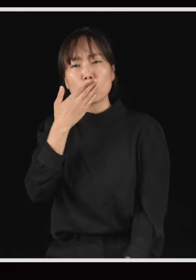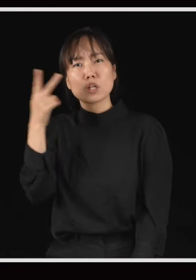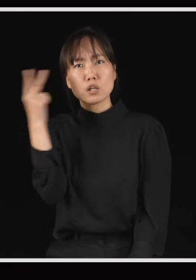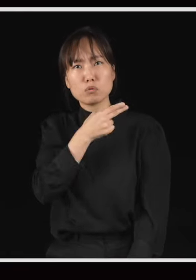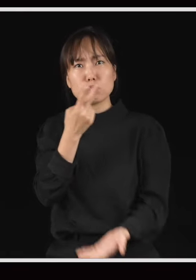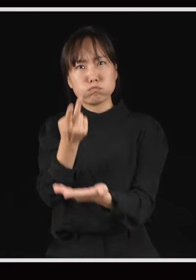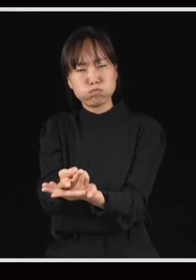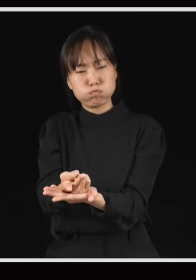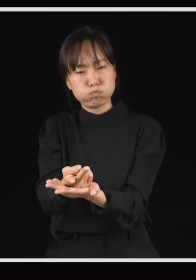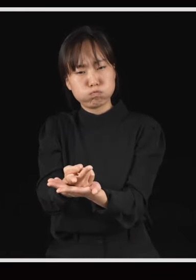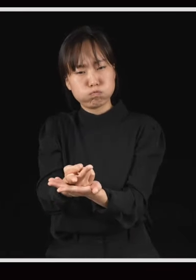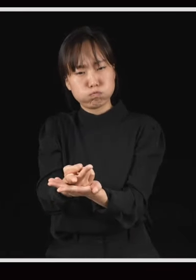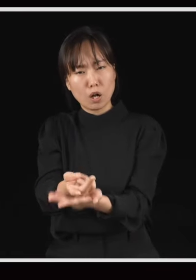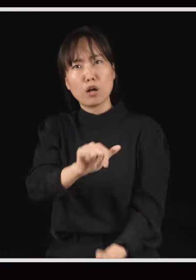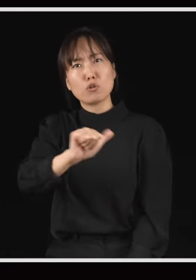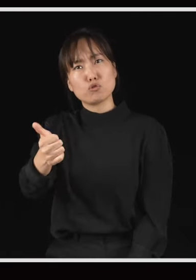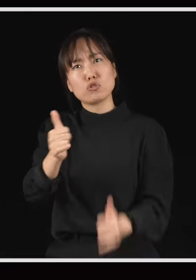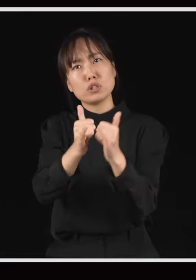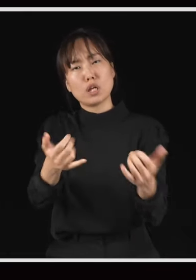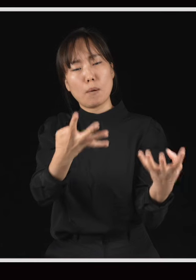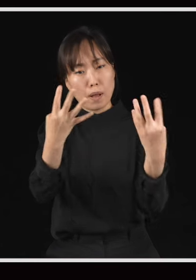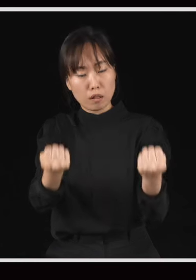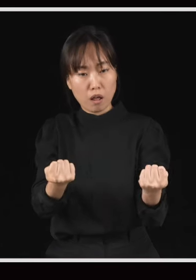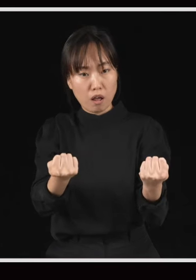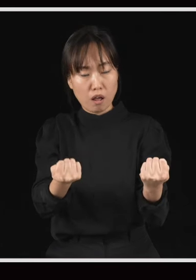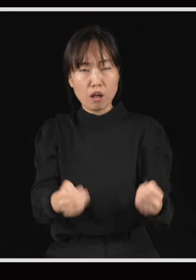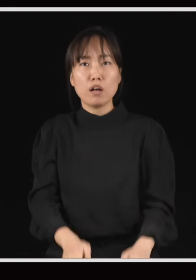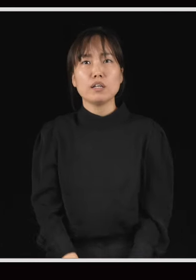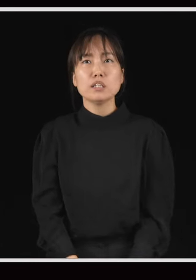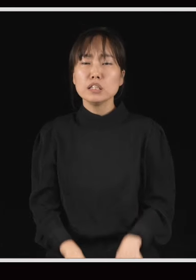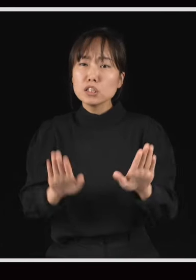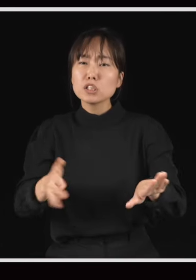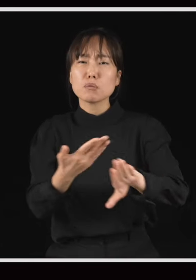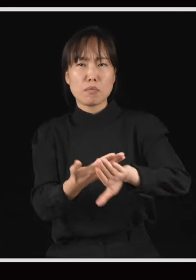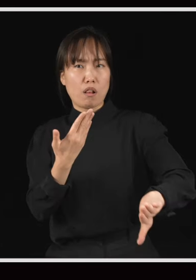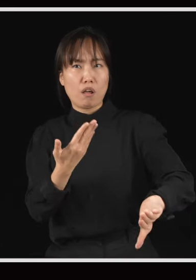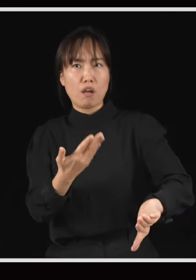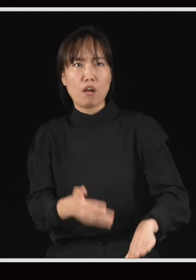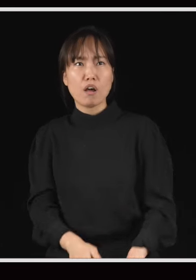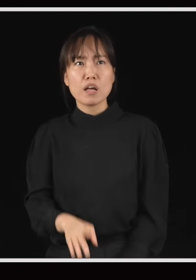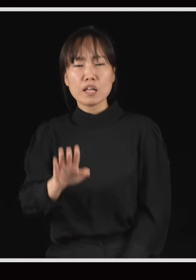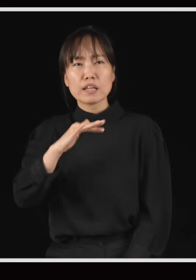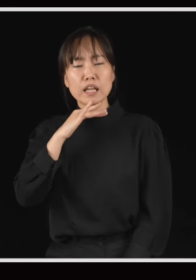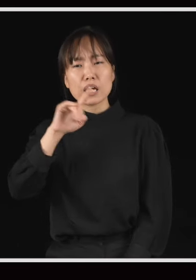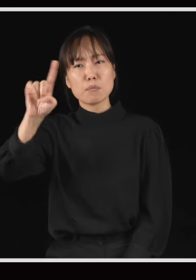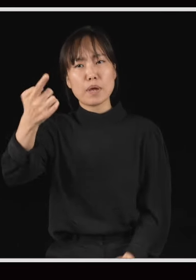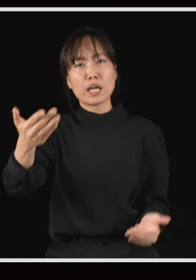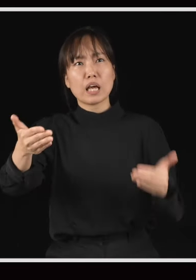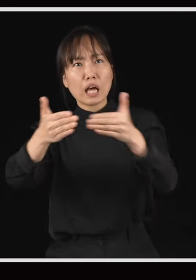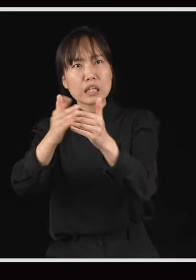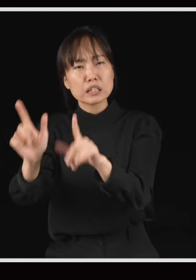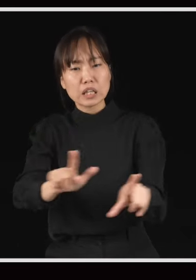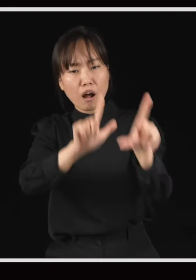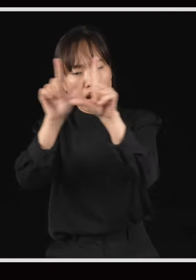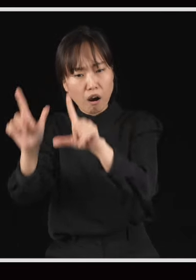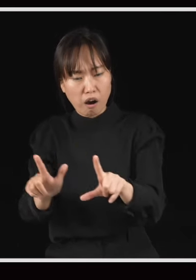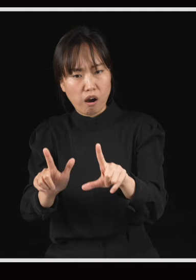계시다가 60대에 돌아가셨죠. 근데 지금은 100세까지 좋든 싫든 사셔야